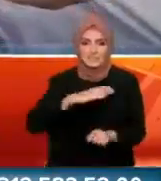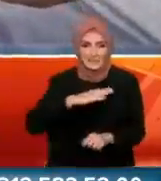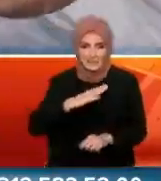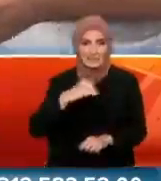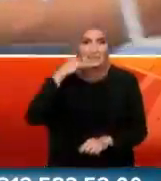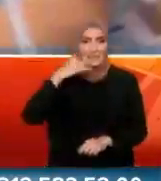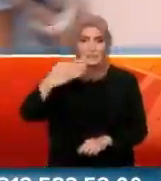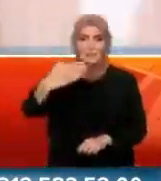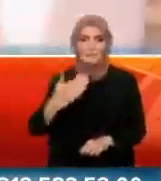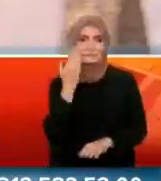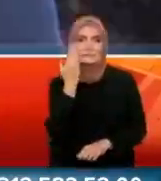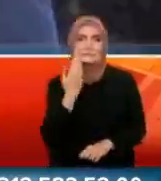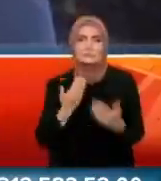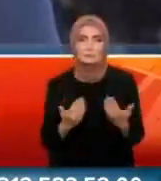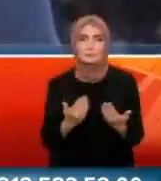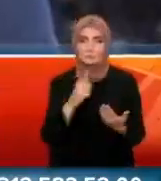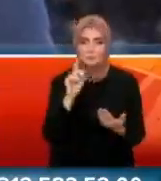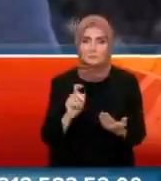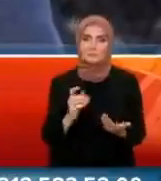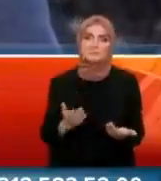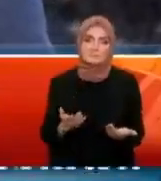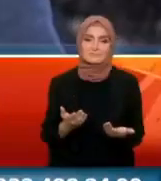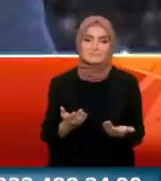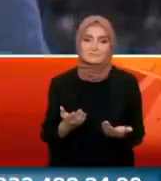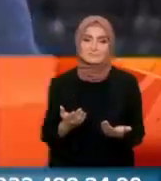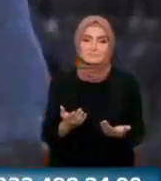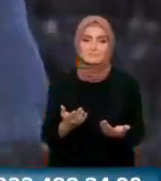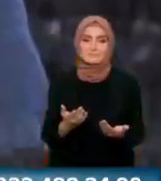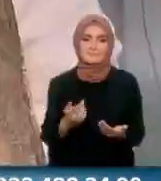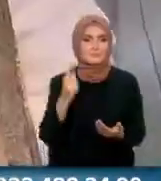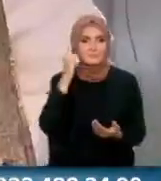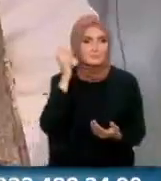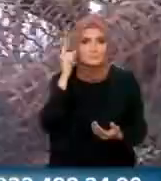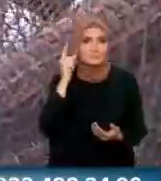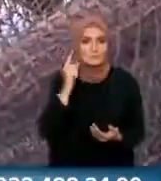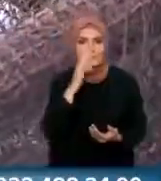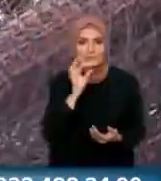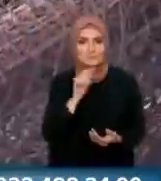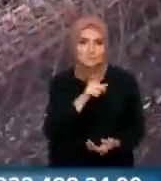bir şeyler. Ya bir can sıkıntısı öyle. Oyalanıyoruz. Hem buraya bak. Hem ağ yapıyoruz. Kimin fikriydi o? Bu benim fikrim.